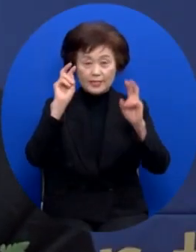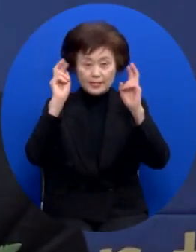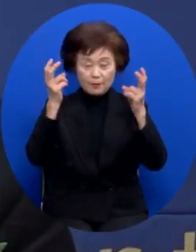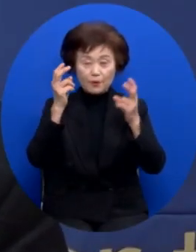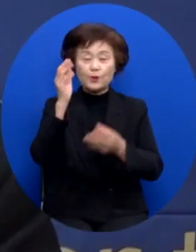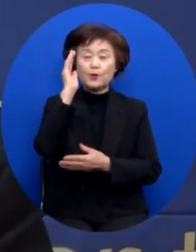전했습니다